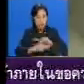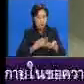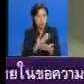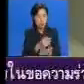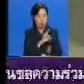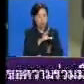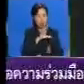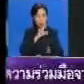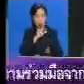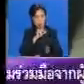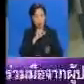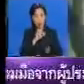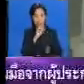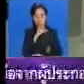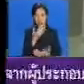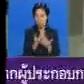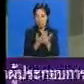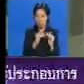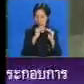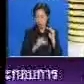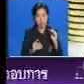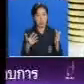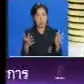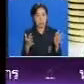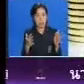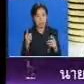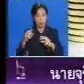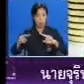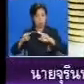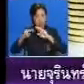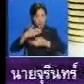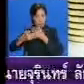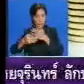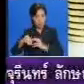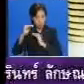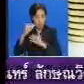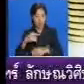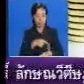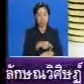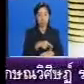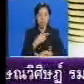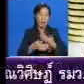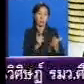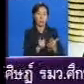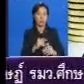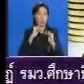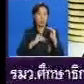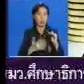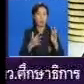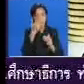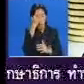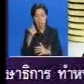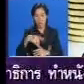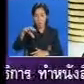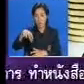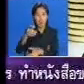ละ130บาทโดยไม่มีการปรับลดของราคาขายลงตามที่กระทรวงพาณิชย์กำหนดโดยให้เหตุผลนะครับว่าต้นทุนของการซื้อสุกรจากหน้าฟ